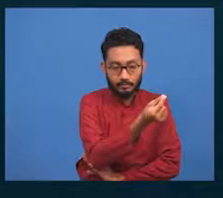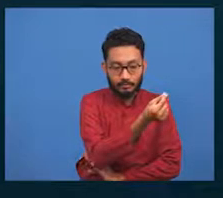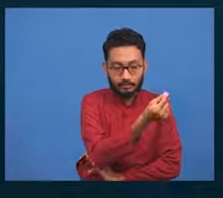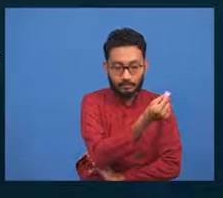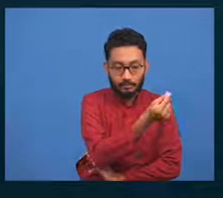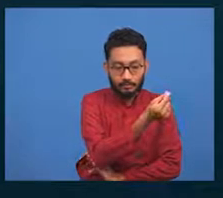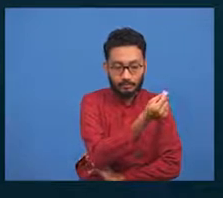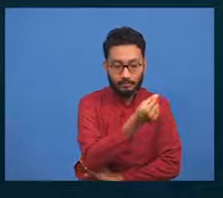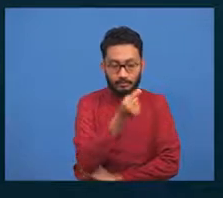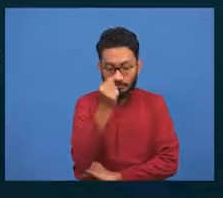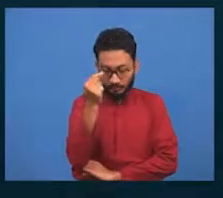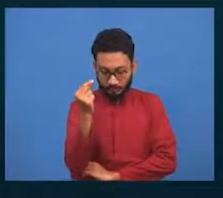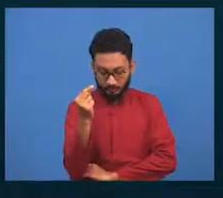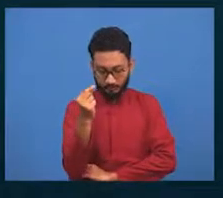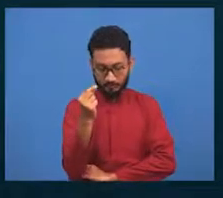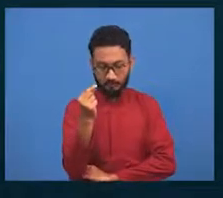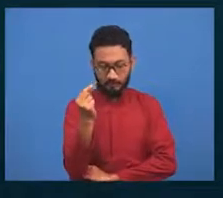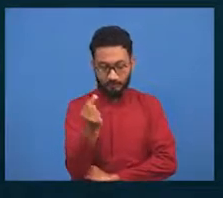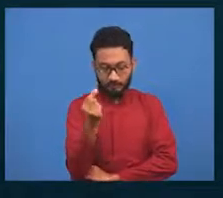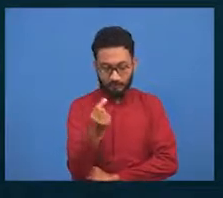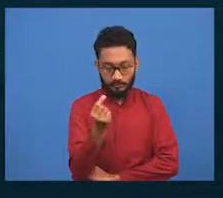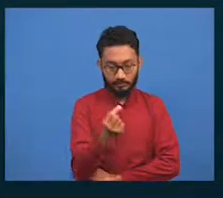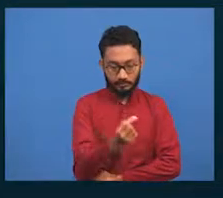وَعَذَابٌ أَلِيمٌ بِمَا كَانُوا